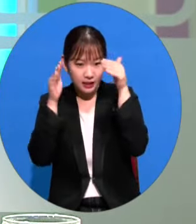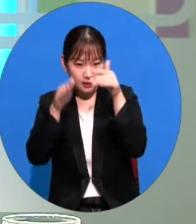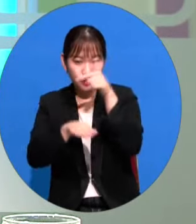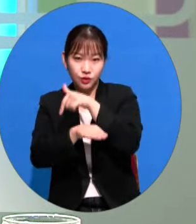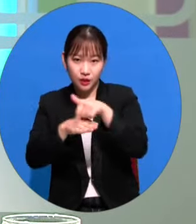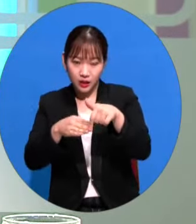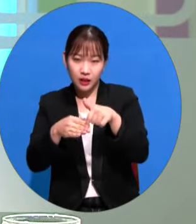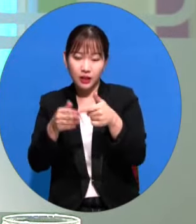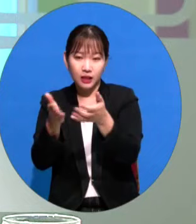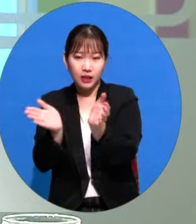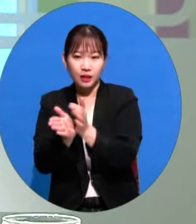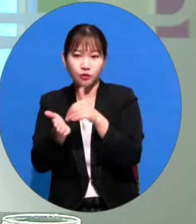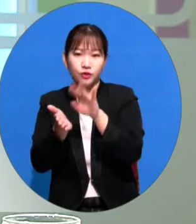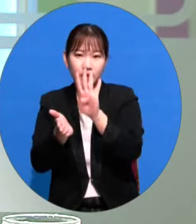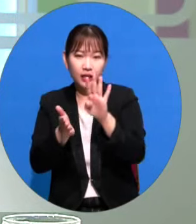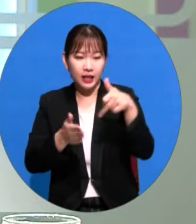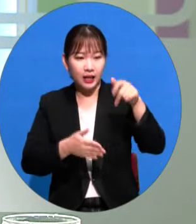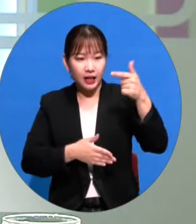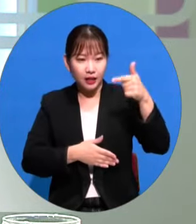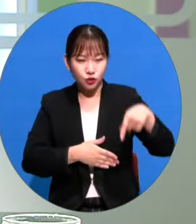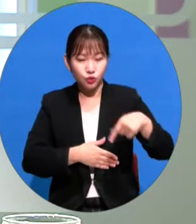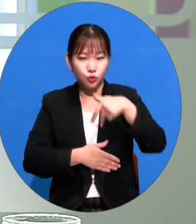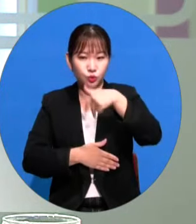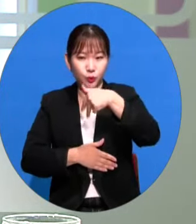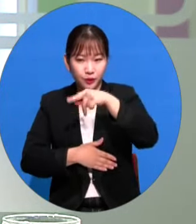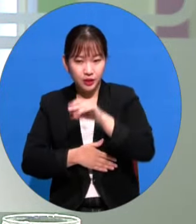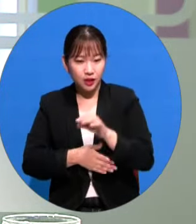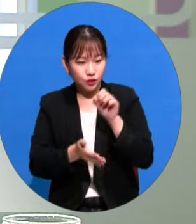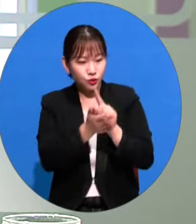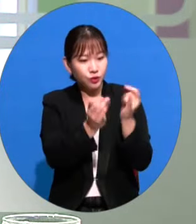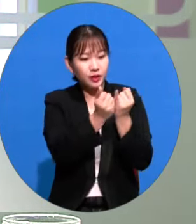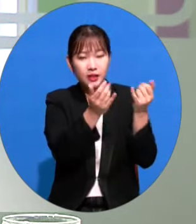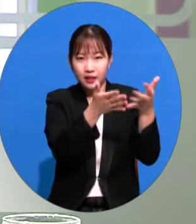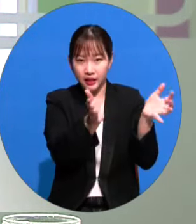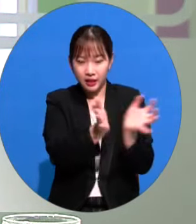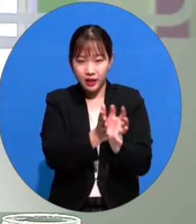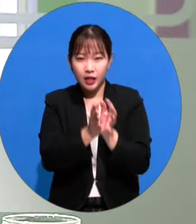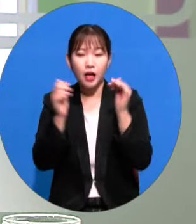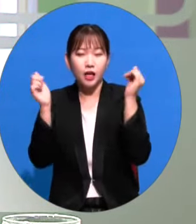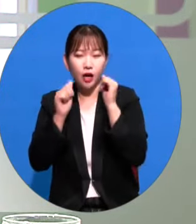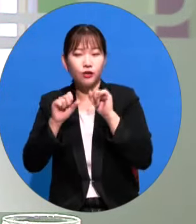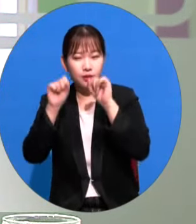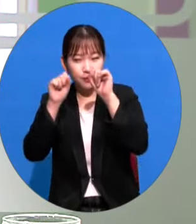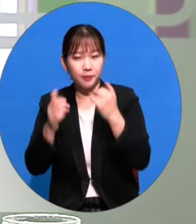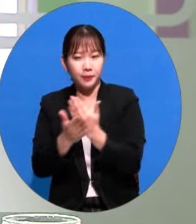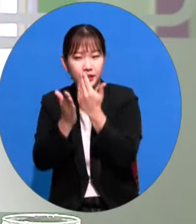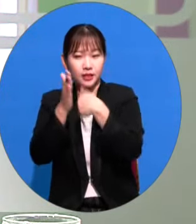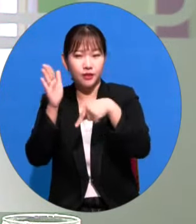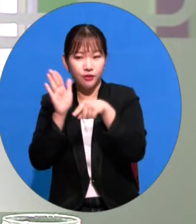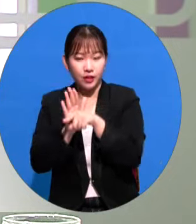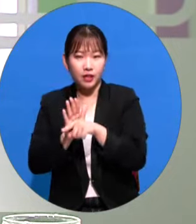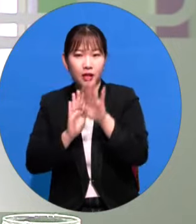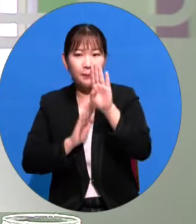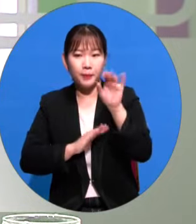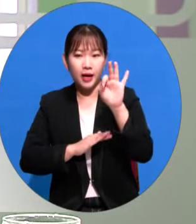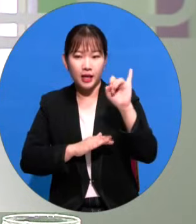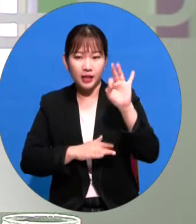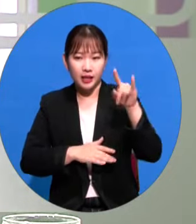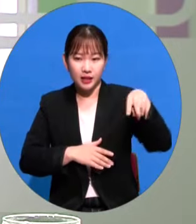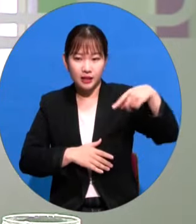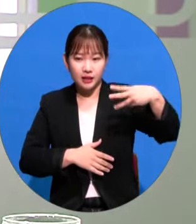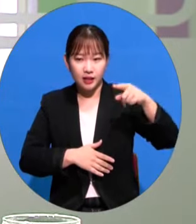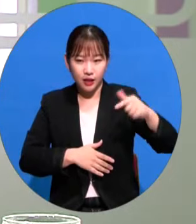남자, 조정 남자팀, 축구 여자팀과 동계 종목 활성화를 위한 바이앤슬런 홍성팀을 운영하고